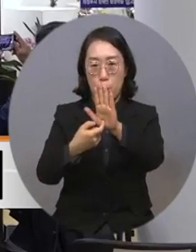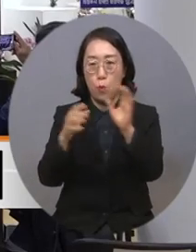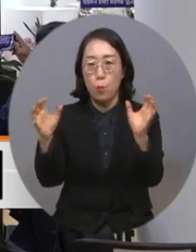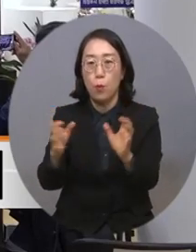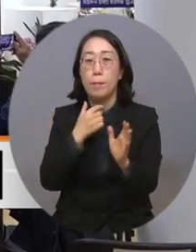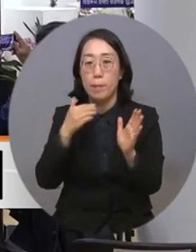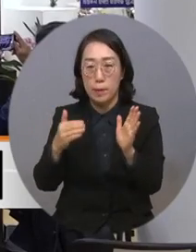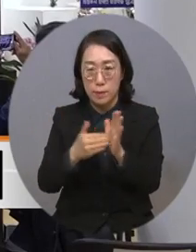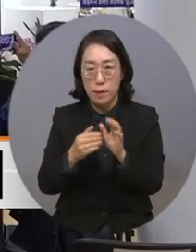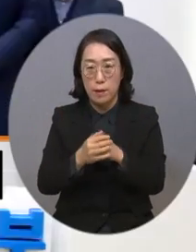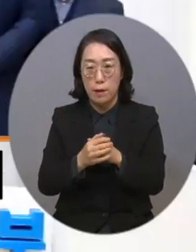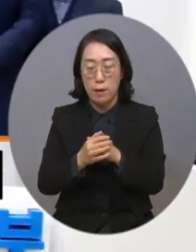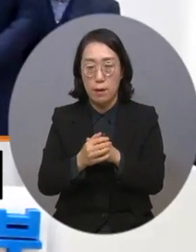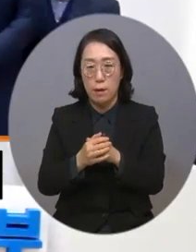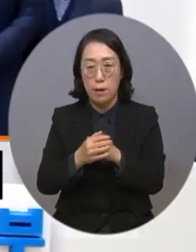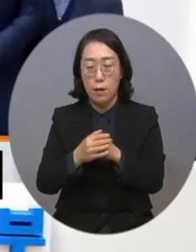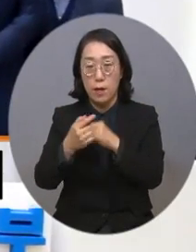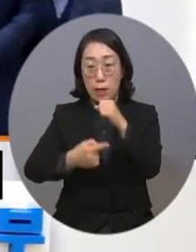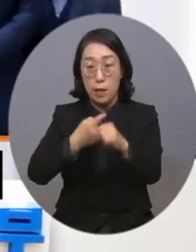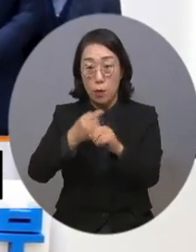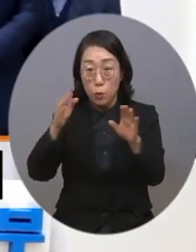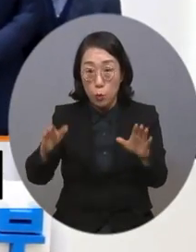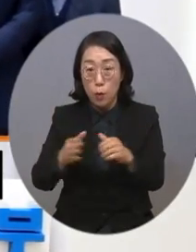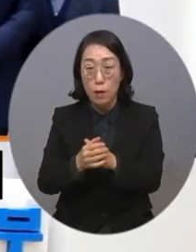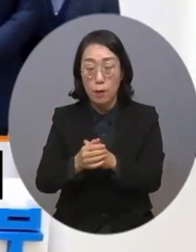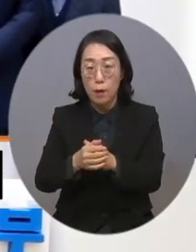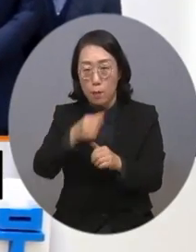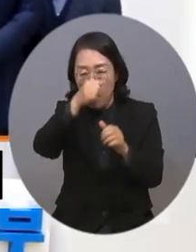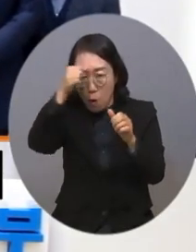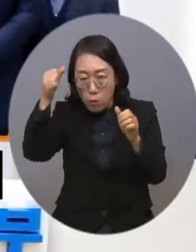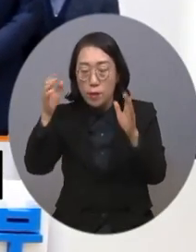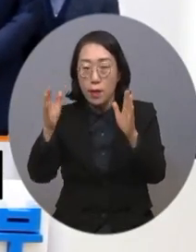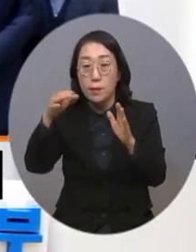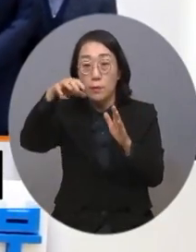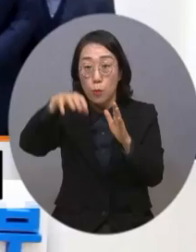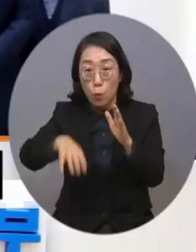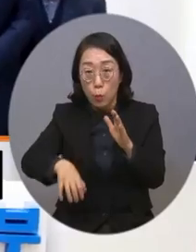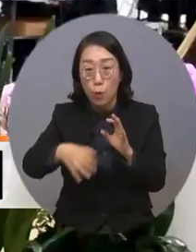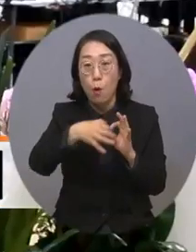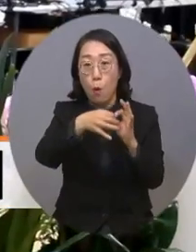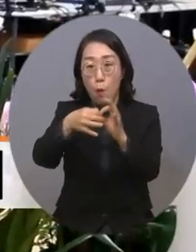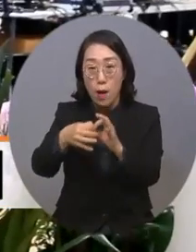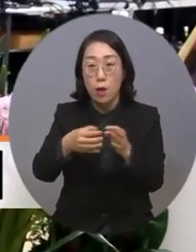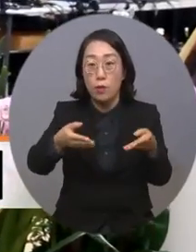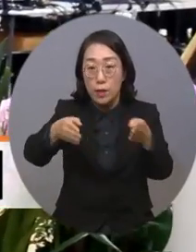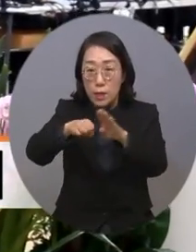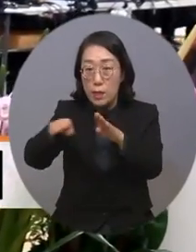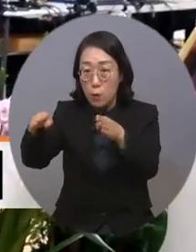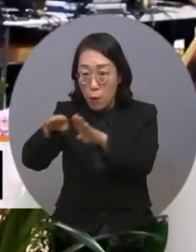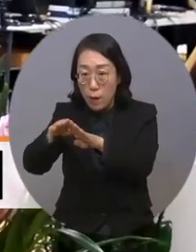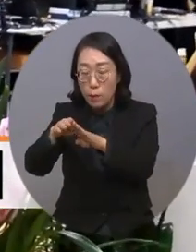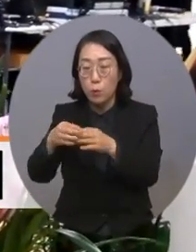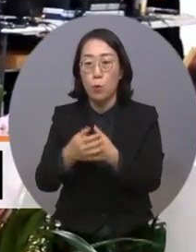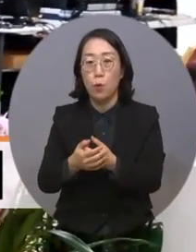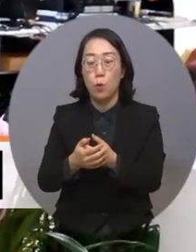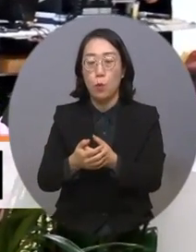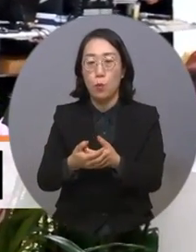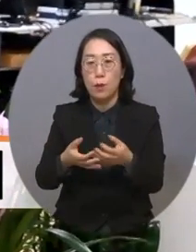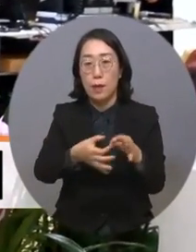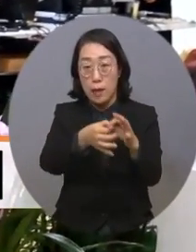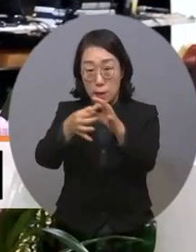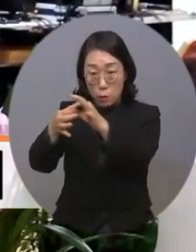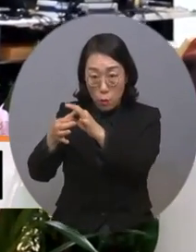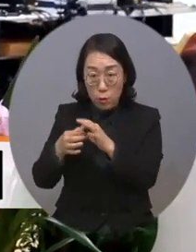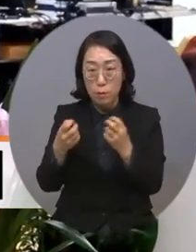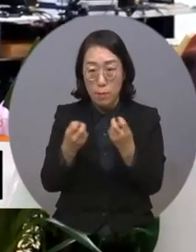통해 2021 장애인 평생학습 도시로서 구축해온 관련 기관과 단체 네트워크들의 발달장애인